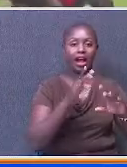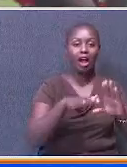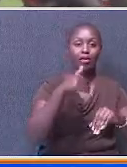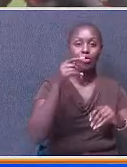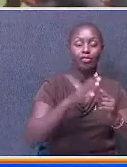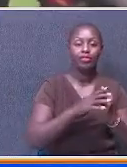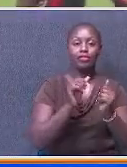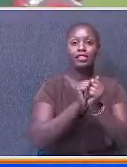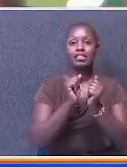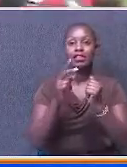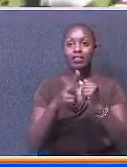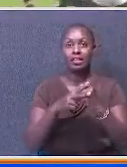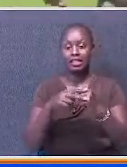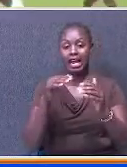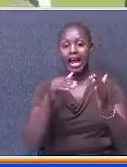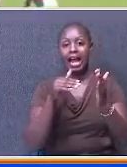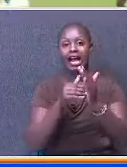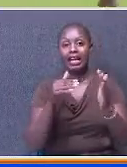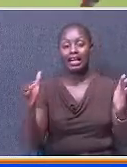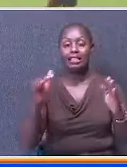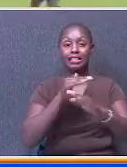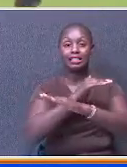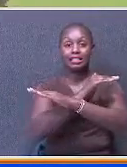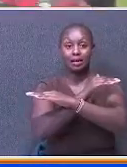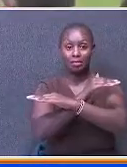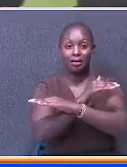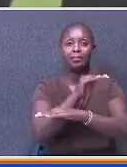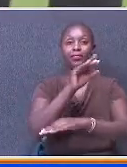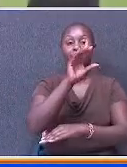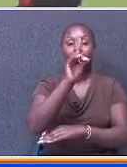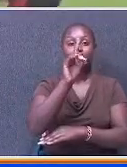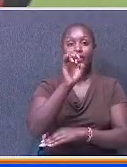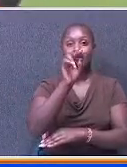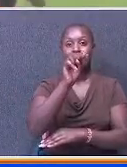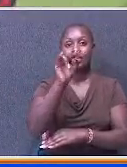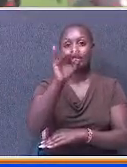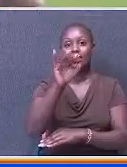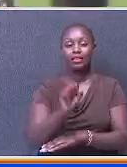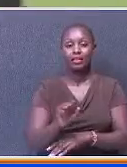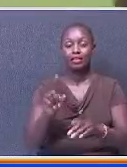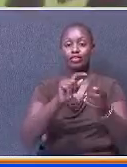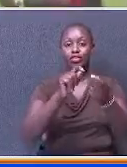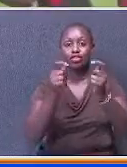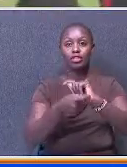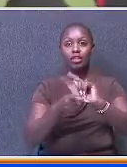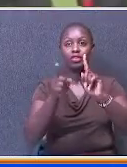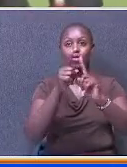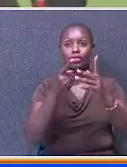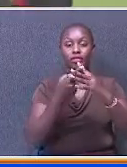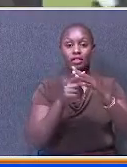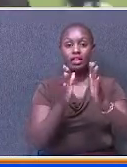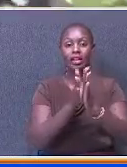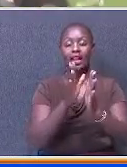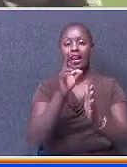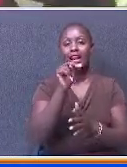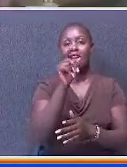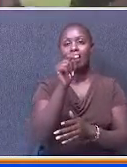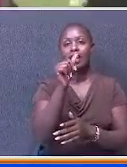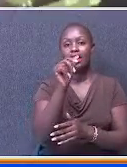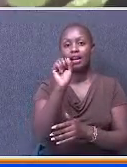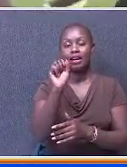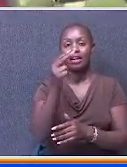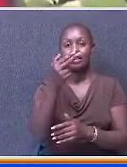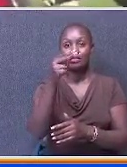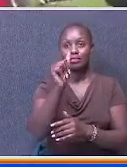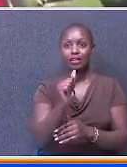dhidi ya Zambia. Kocha Dennis Mwanja alifanya mabadiliko na kumuanzisha Natasha Emali.